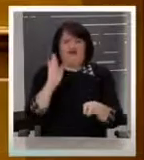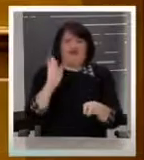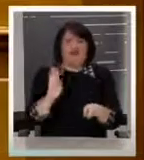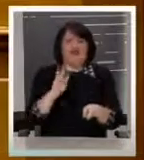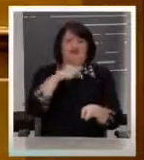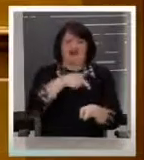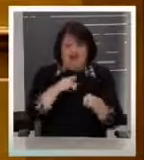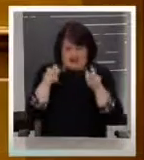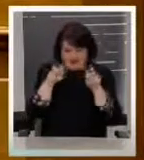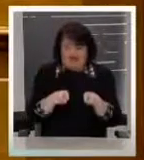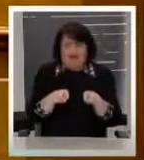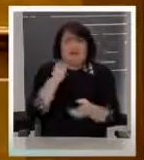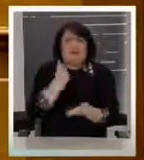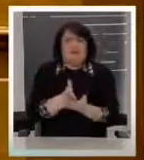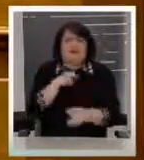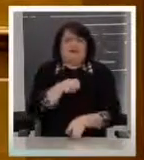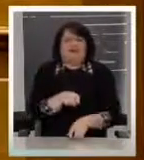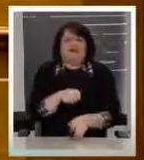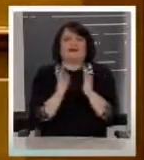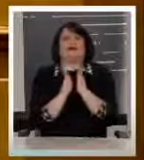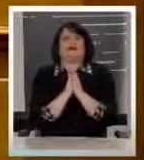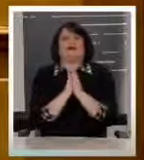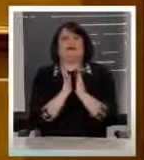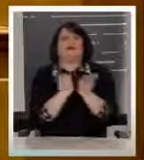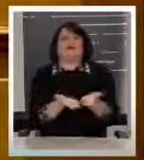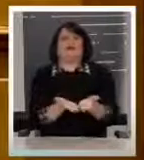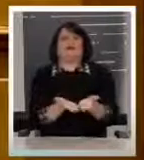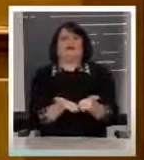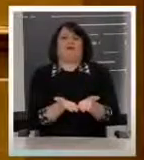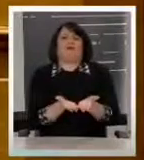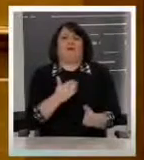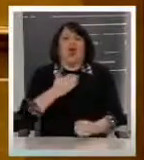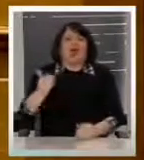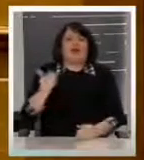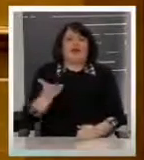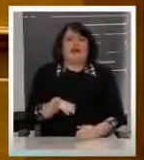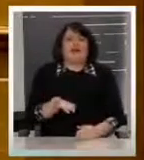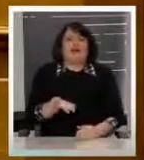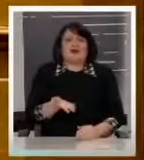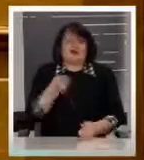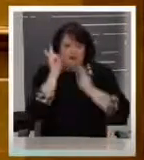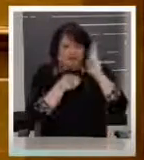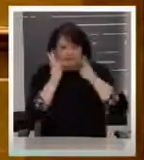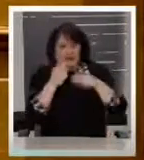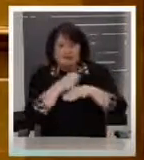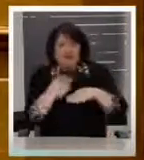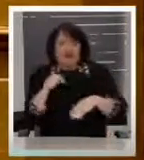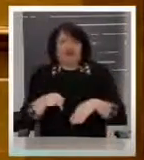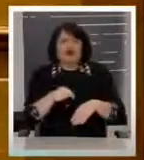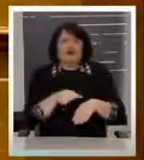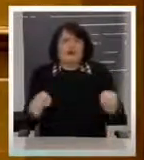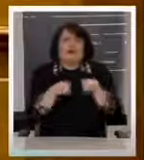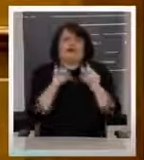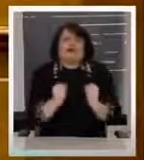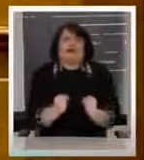του κυρίου Γεωργιάδη και χειροκροτείται ταυτόχρονα από τα ακροδεξιά στοιχεία τα οποία κάποτε κατήγγειλε τον Πασόκ. Αλλά ας πάμε στα